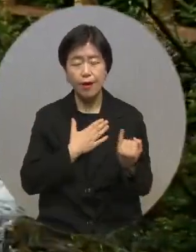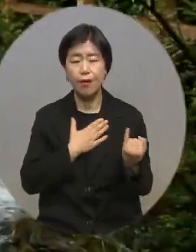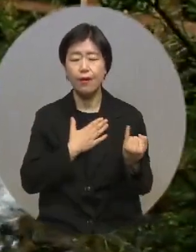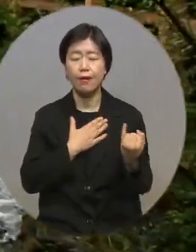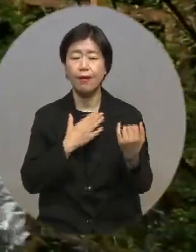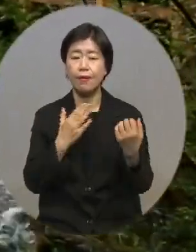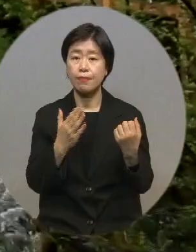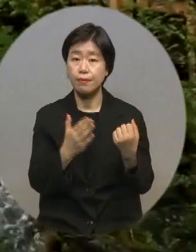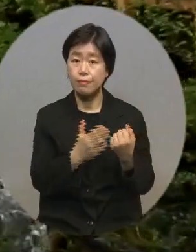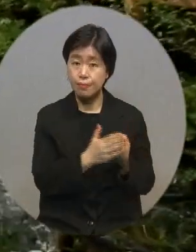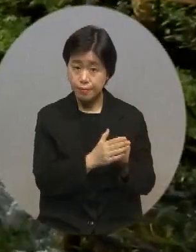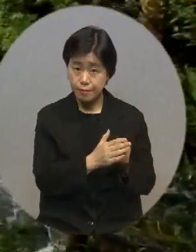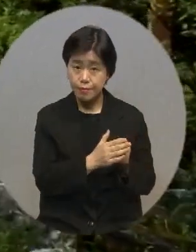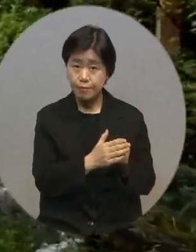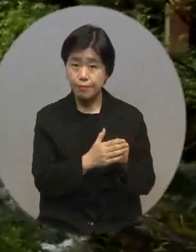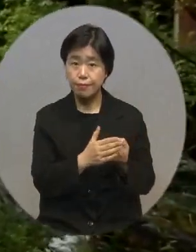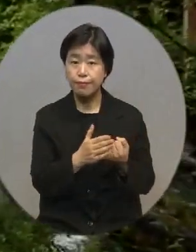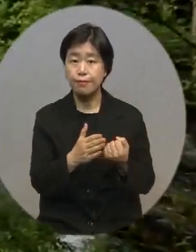여자이기